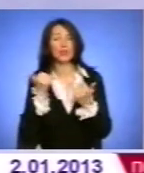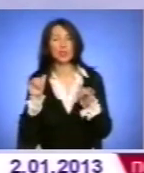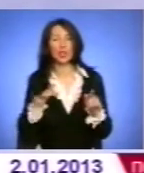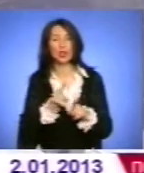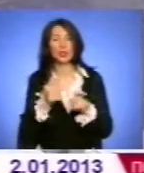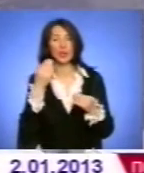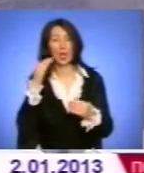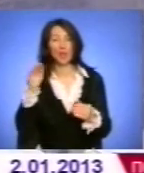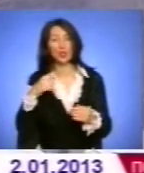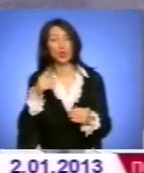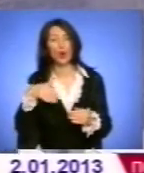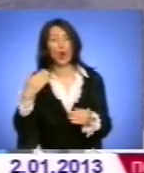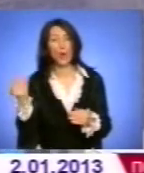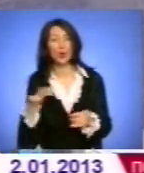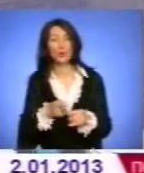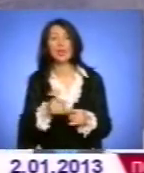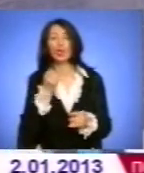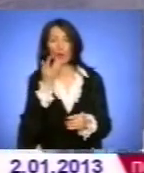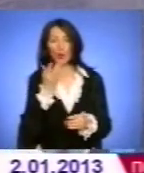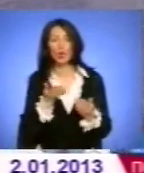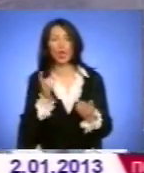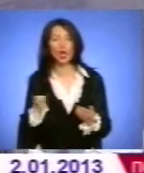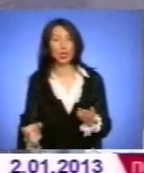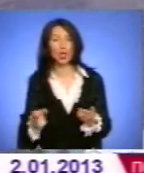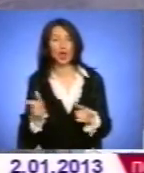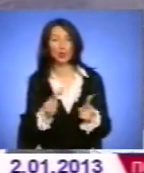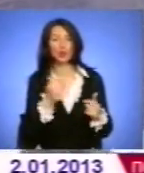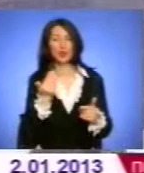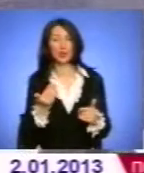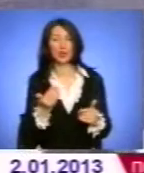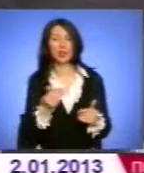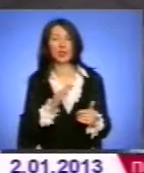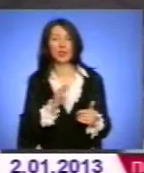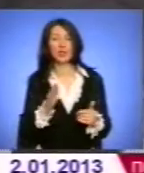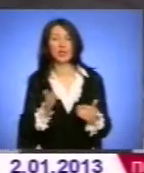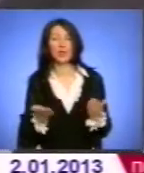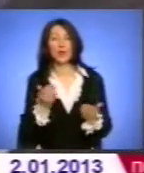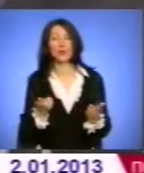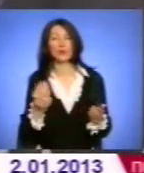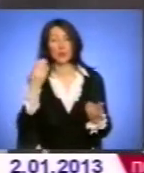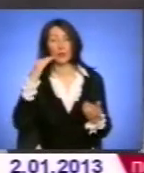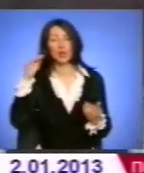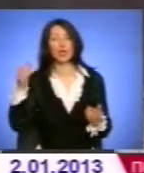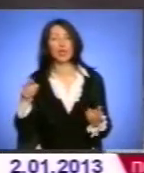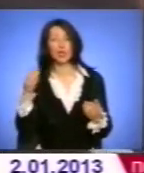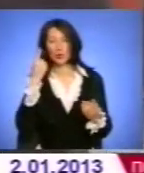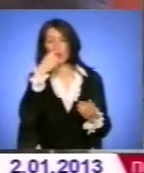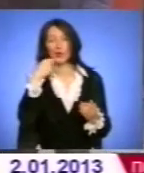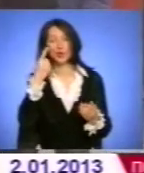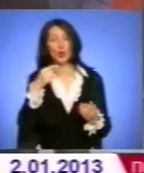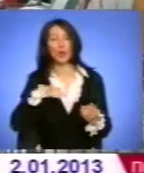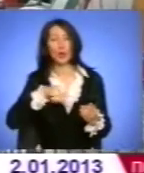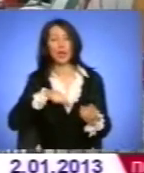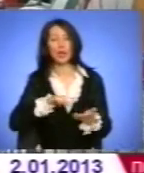краще. З одного боку, це добре, адже людина, готуючись до них, немовби вдосконалюється зовнішньо і морально, планує